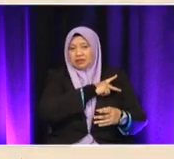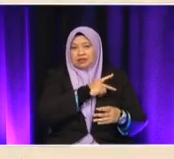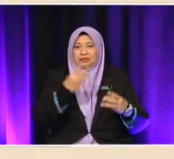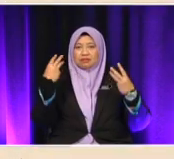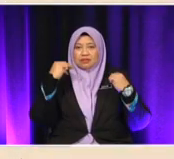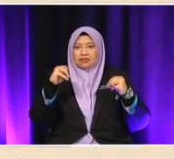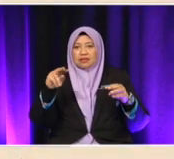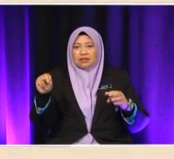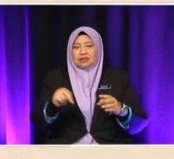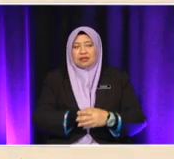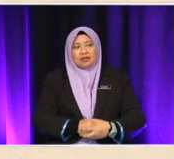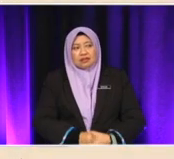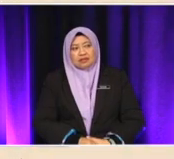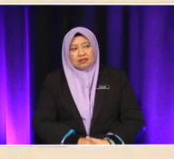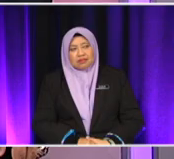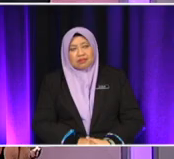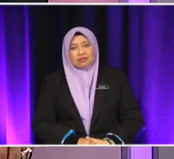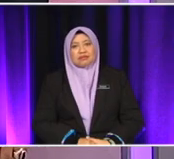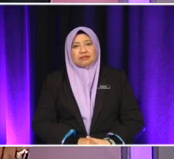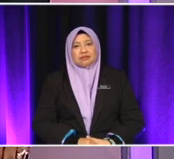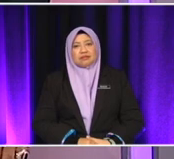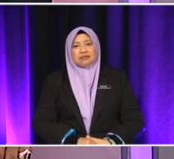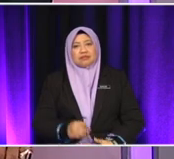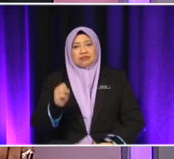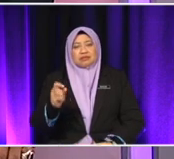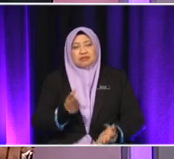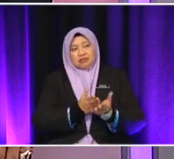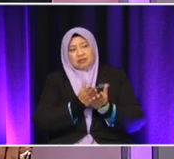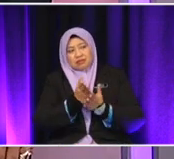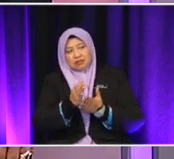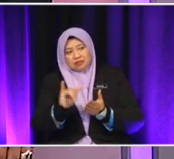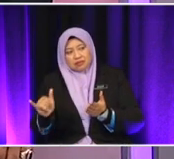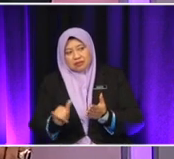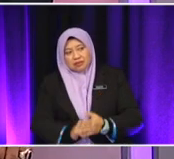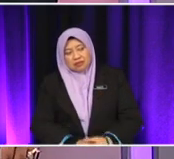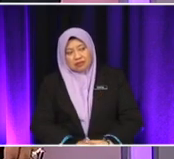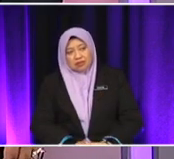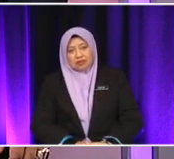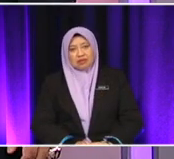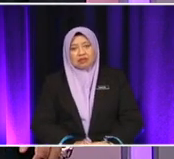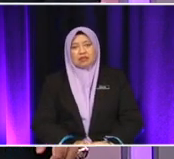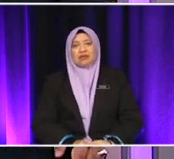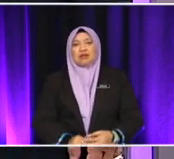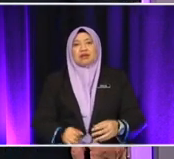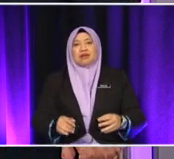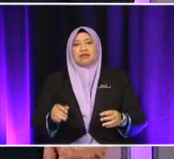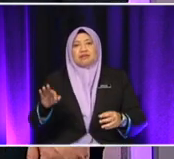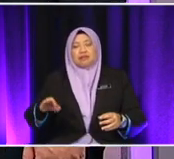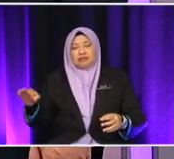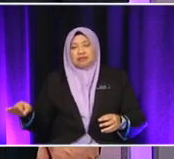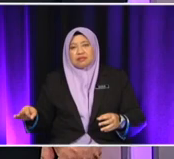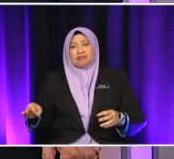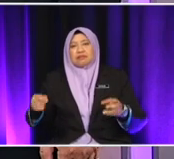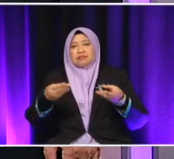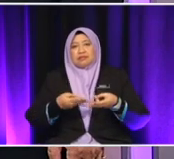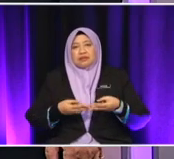penawaran bergerak ke kanan oke seterusnya kita lihat faktur penentu penawaran yang seterusnya adalah